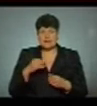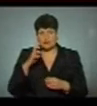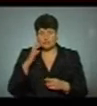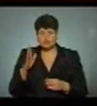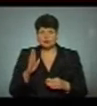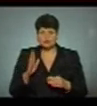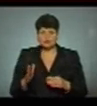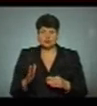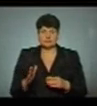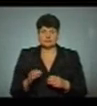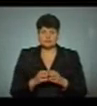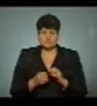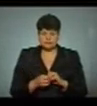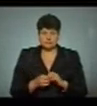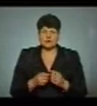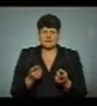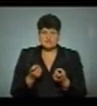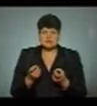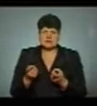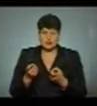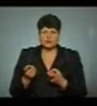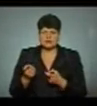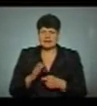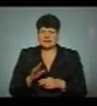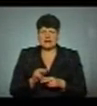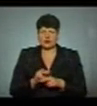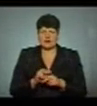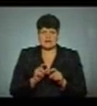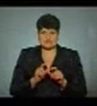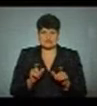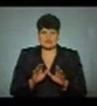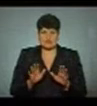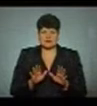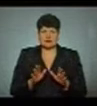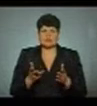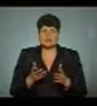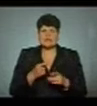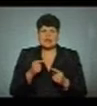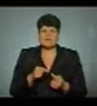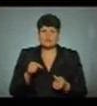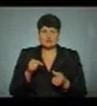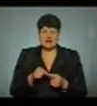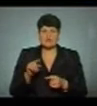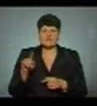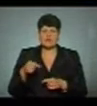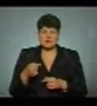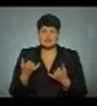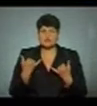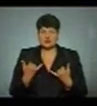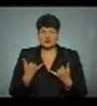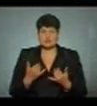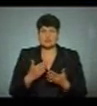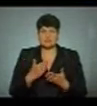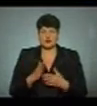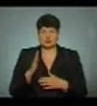буде виходити з-під контролю. Ми будемо залучати і не тільки і лікувальні заклади, які не відповідають тим вимогам, які сьогодні